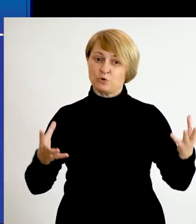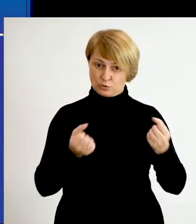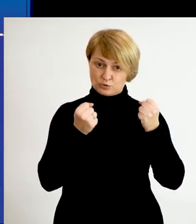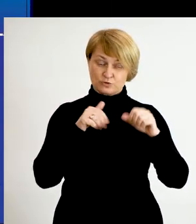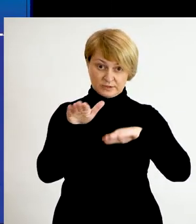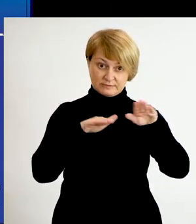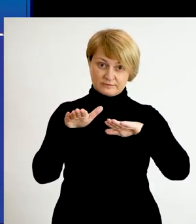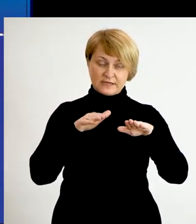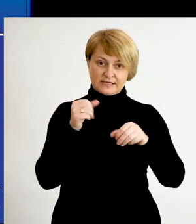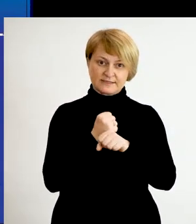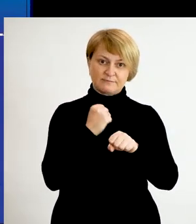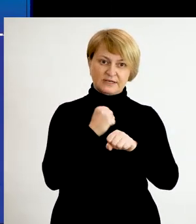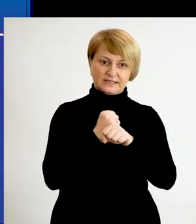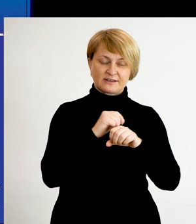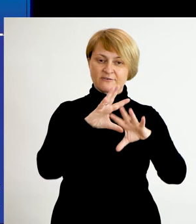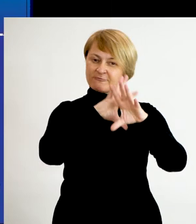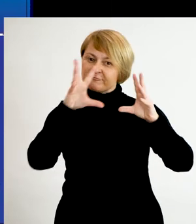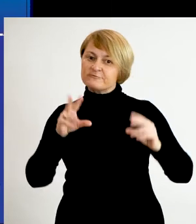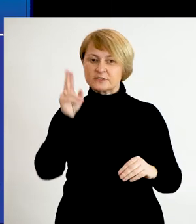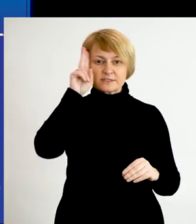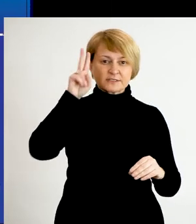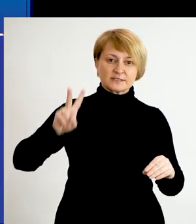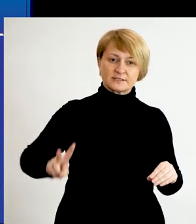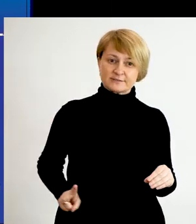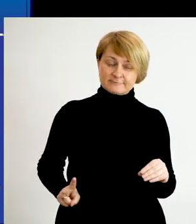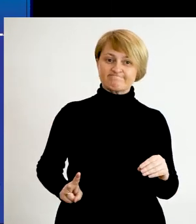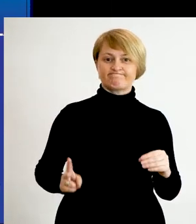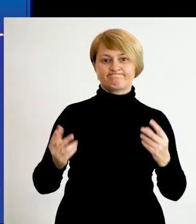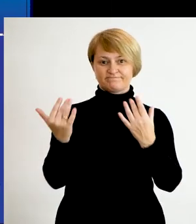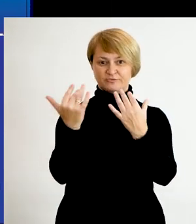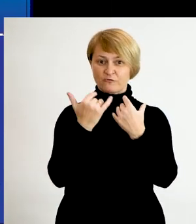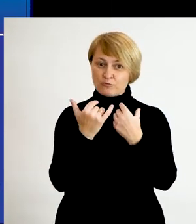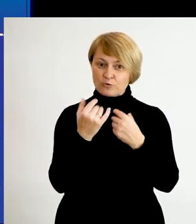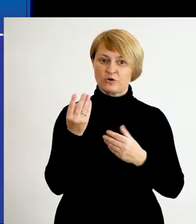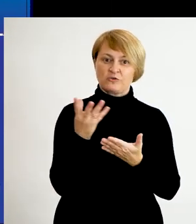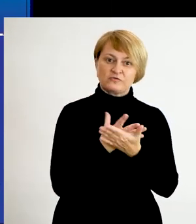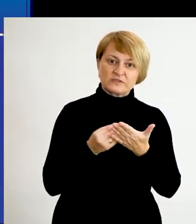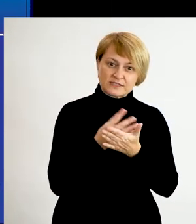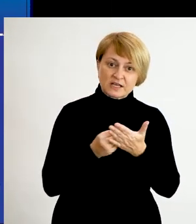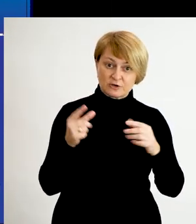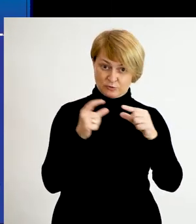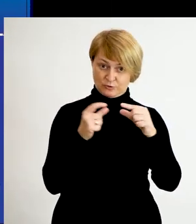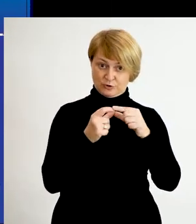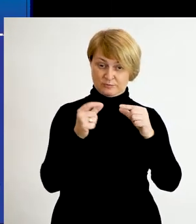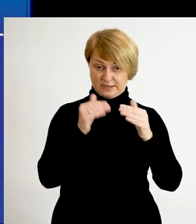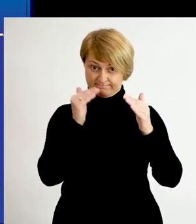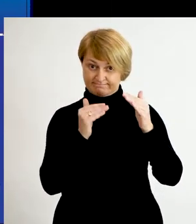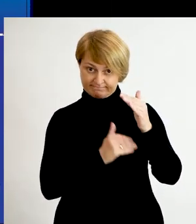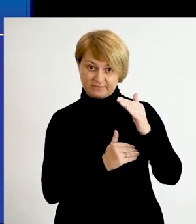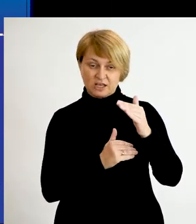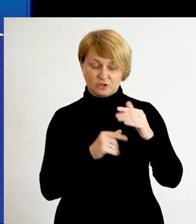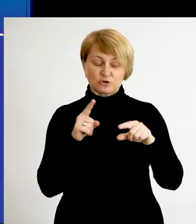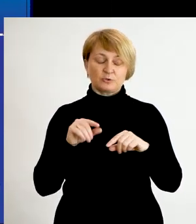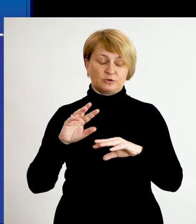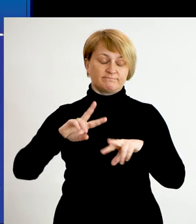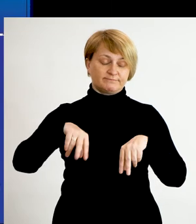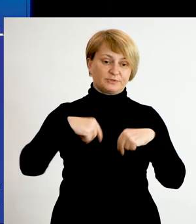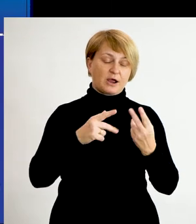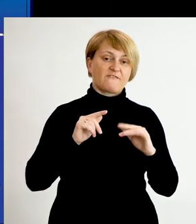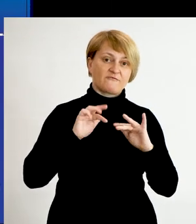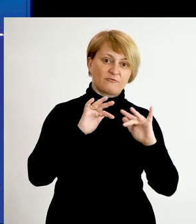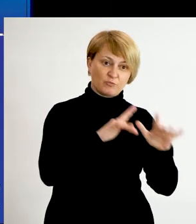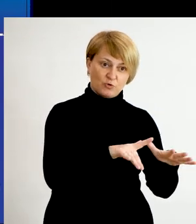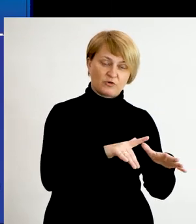utrzymać miejsca pracy. Niestety te instytucje notują mniejsze wpływy, jeżeli chodzi o dochody ze sprzedaży biletów, stąd to również